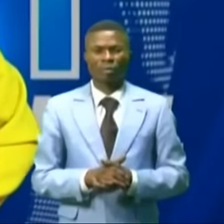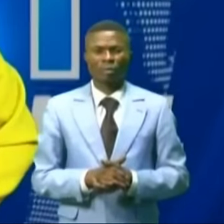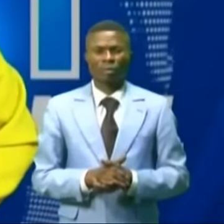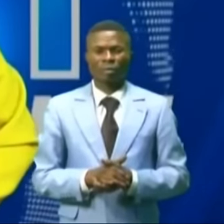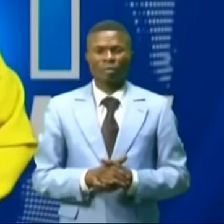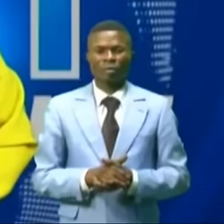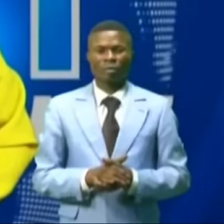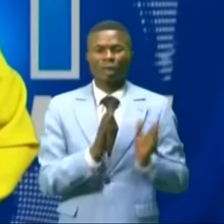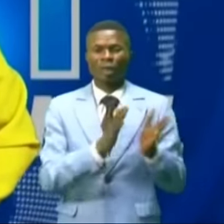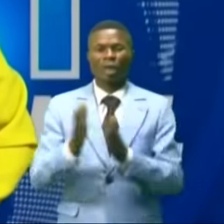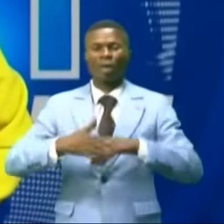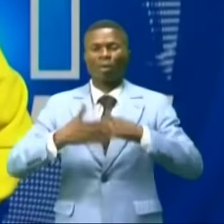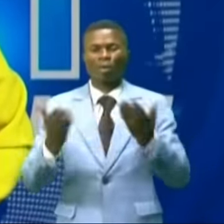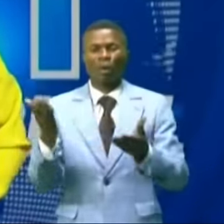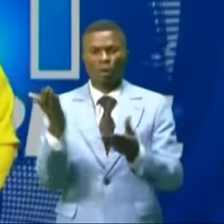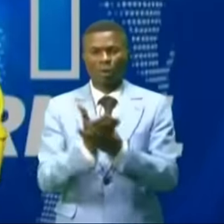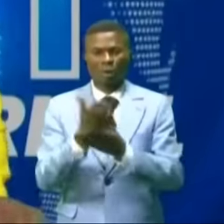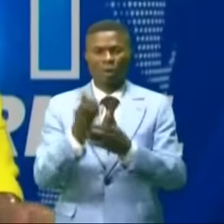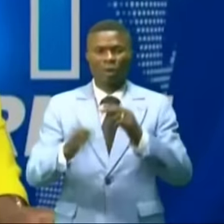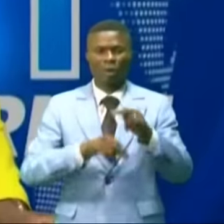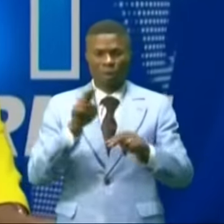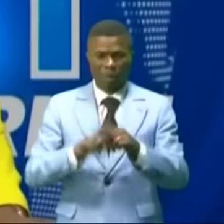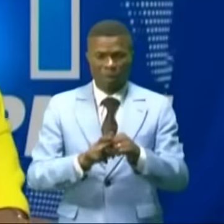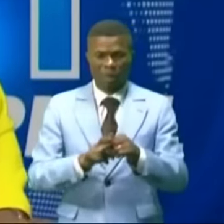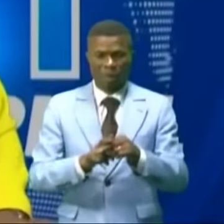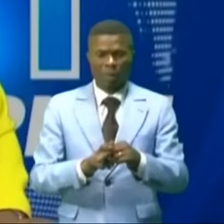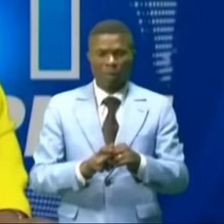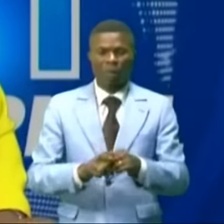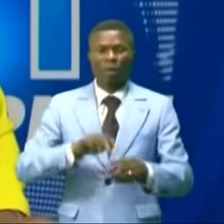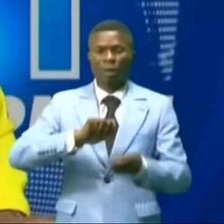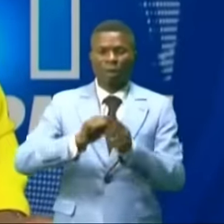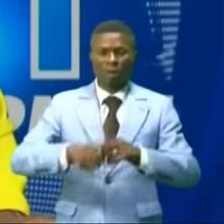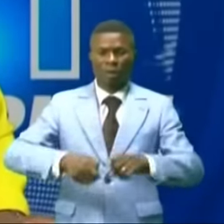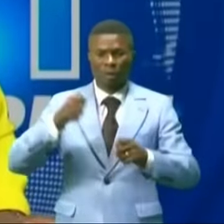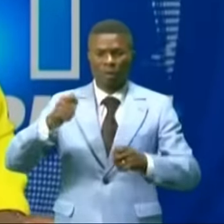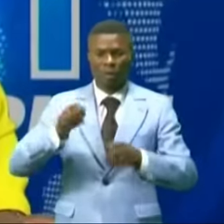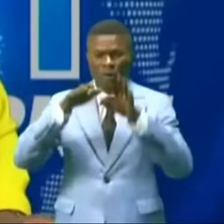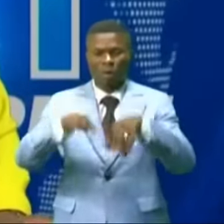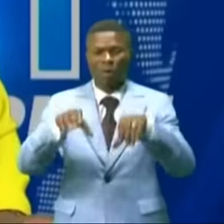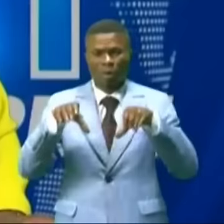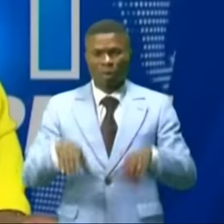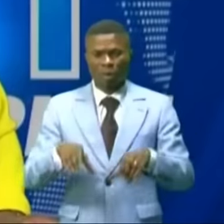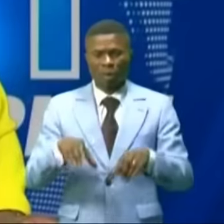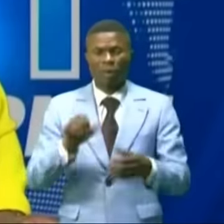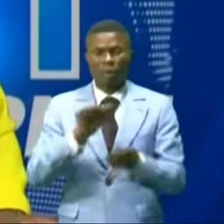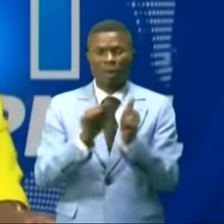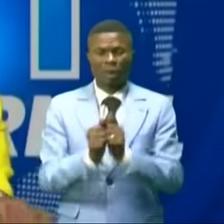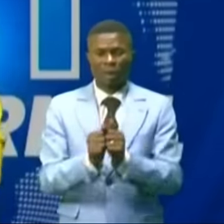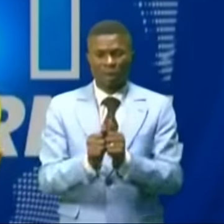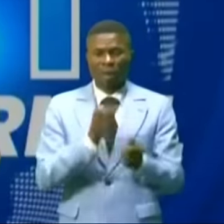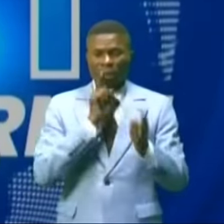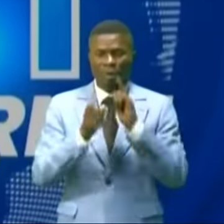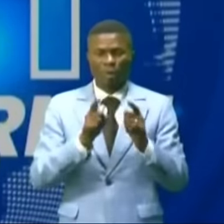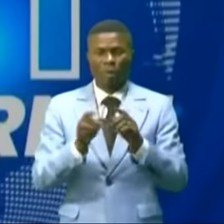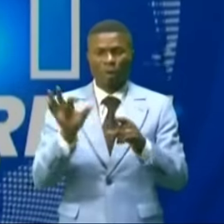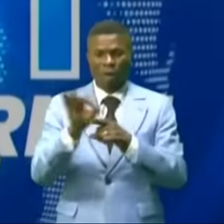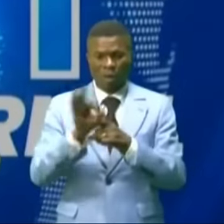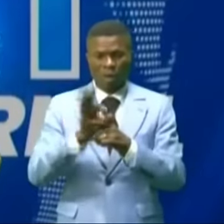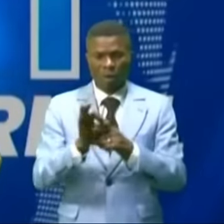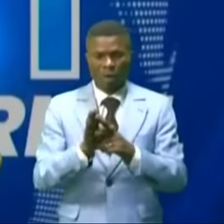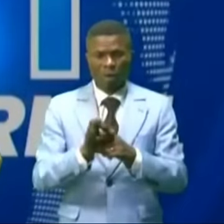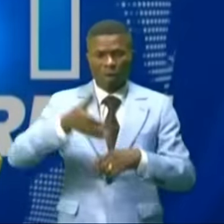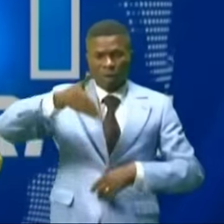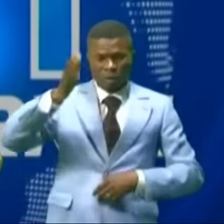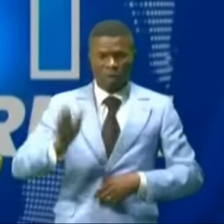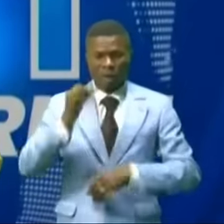Comment élaborer une feuille de route nationale sur les tourbières et l'eau du bassin du Congo? La question est au centre d'un atelier qui a réuni les